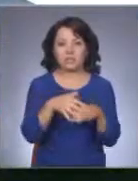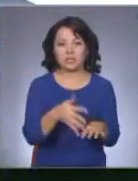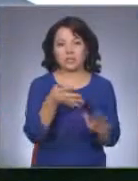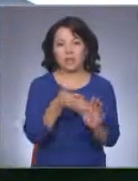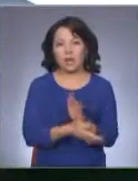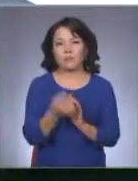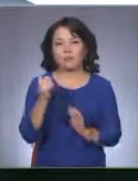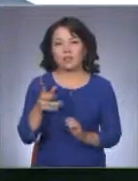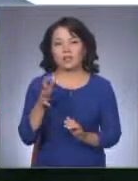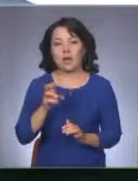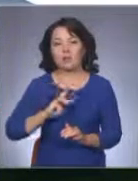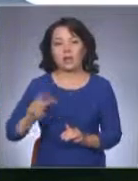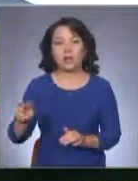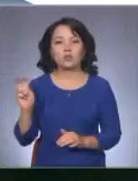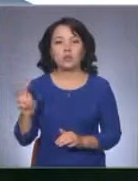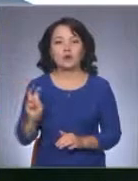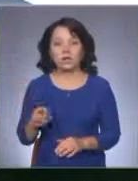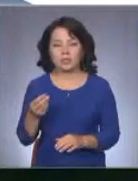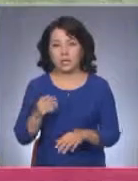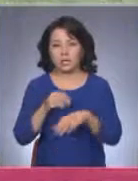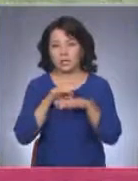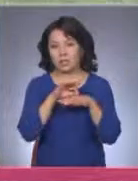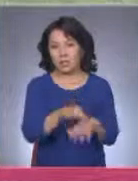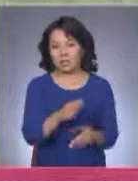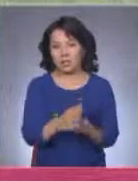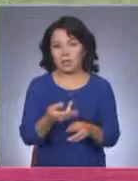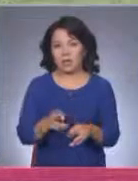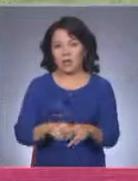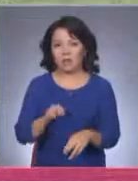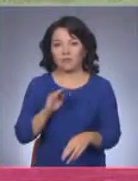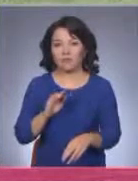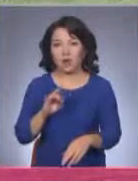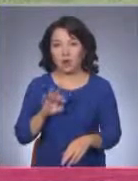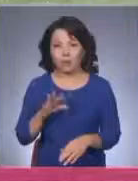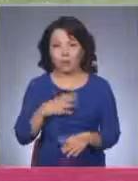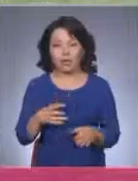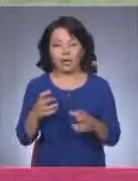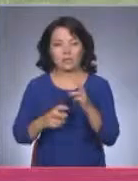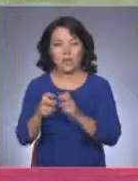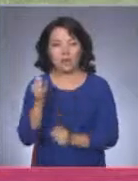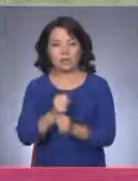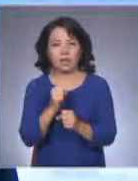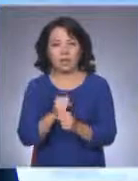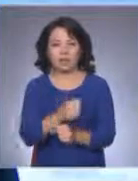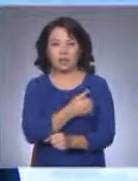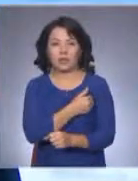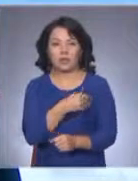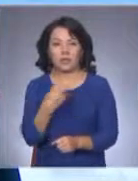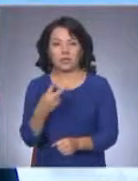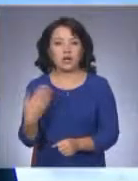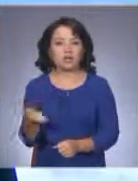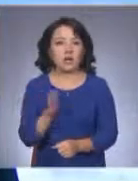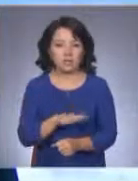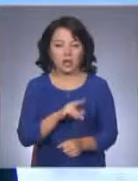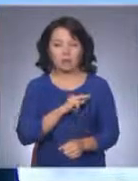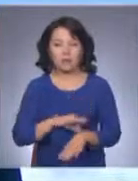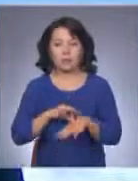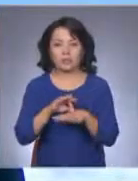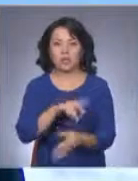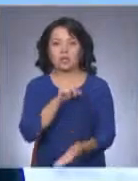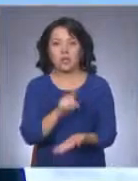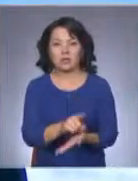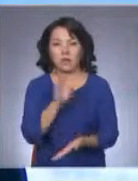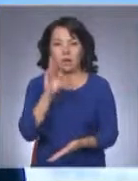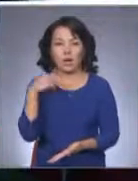көлемі 1,5 миллиард долларға жетіп отыр. Алдағы уақытта ферроқорытпа зауытын салу үшін екі жақты жүйелі шаралар атқарылып жатыр,